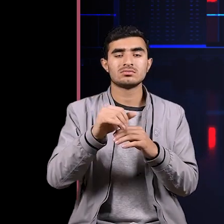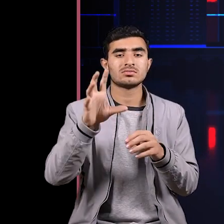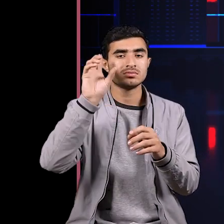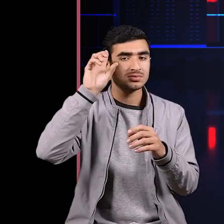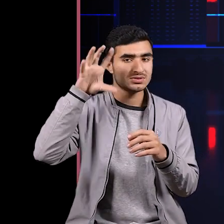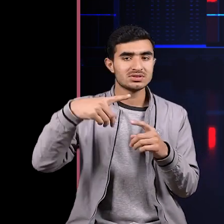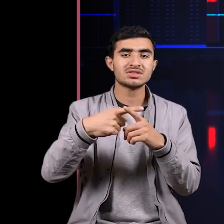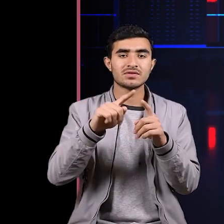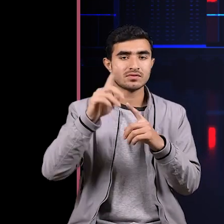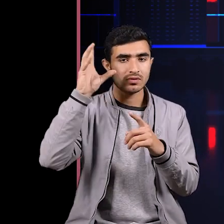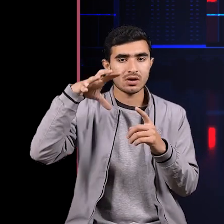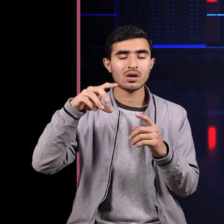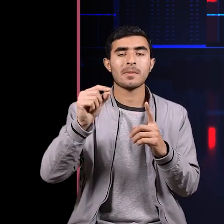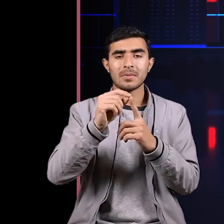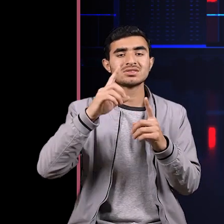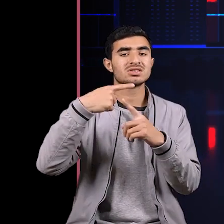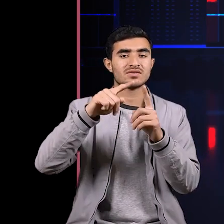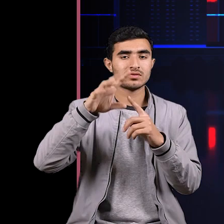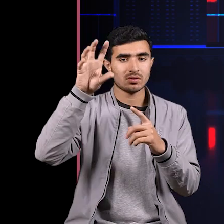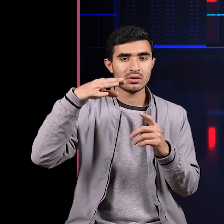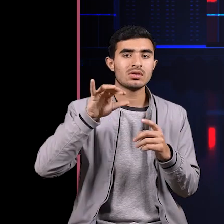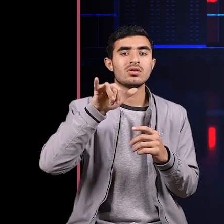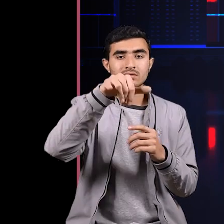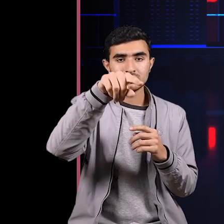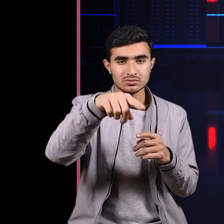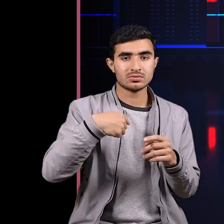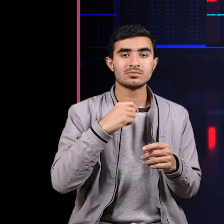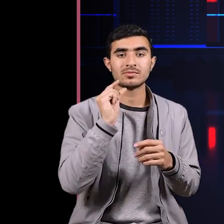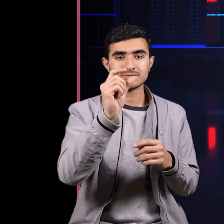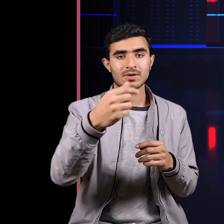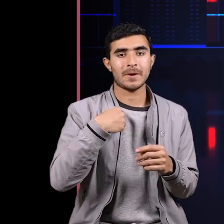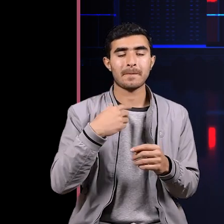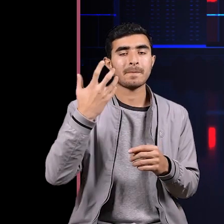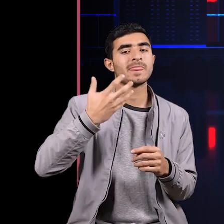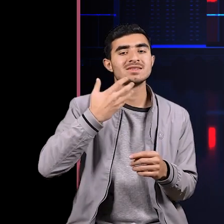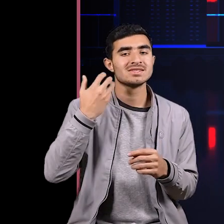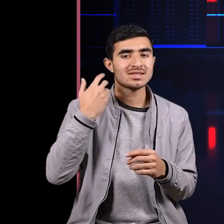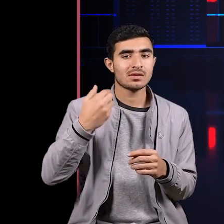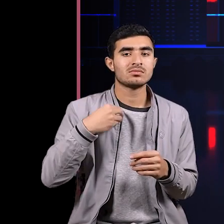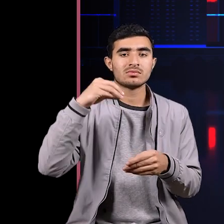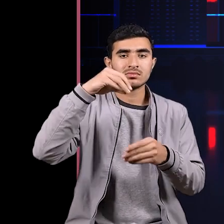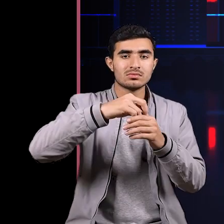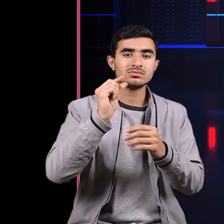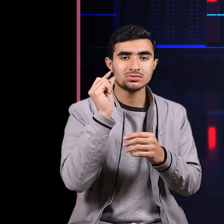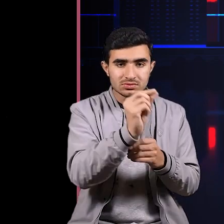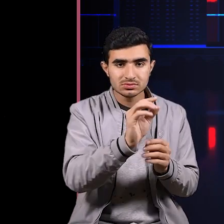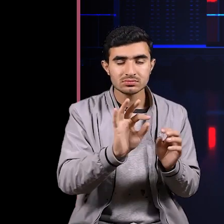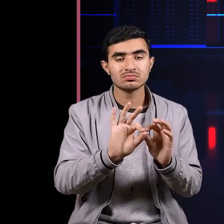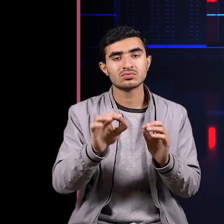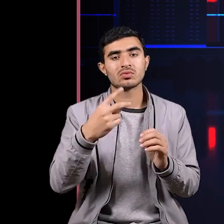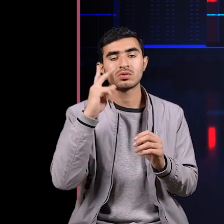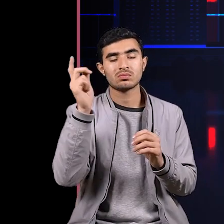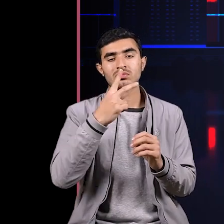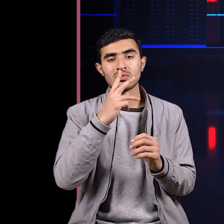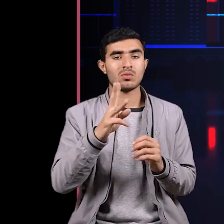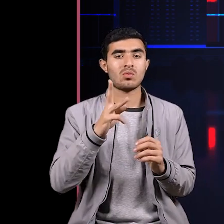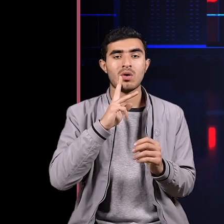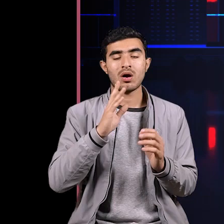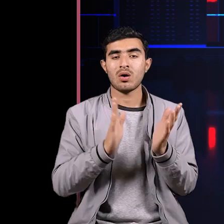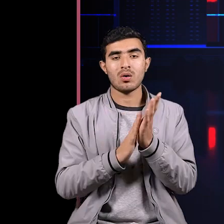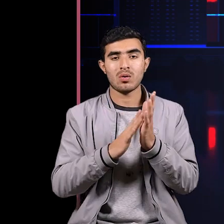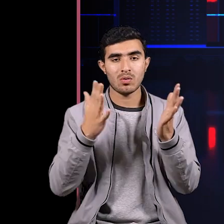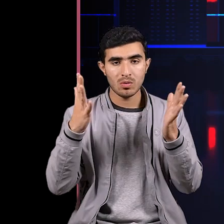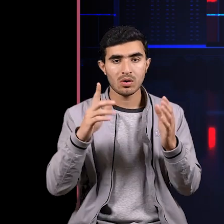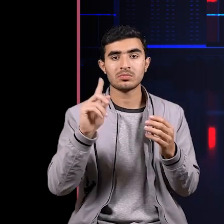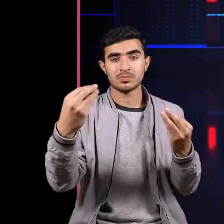बाहर जाते हैं तो वहाँ पर जब आप जिक्र करें कि आपका ताल्लुक़ इंडस सिविलाइजेशन से है, तो इंडस सिविलाइजेशन का नाम सुनते ही